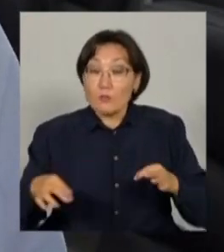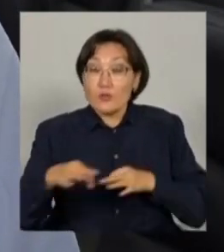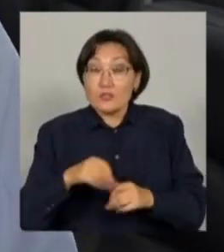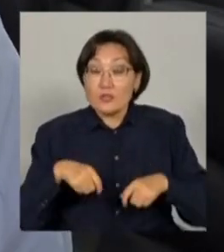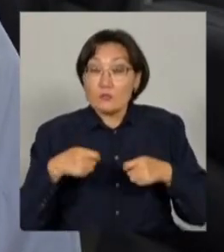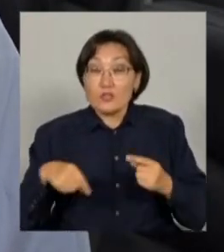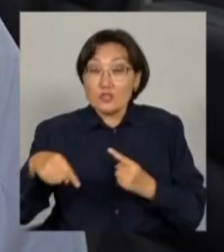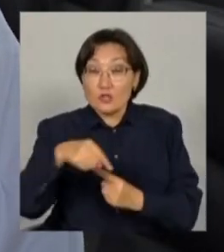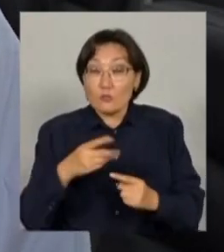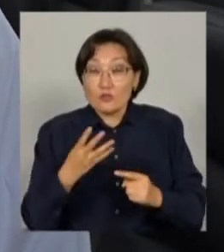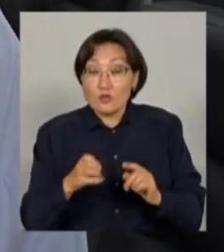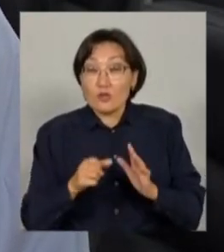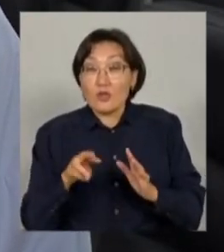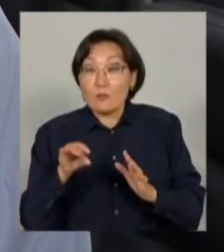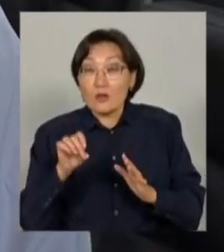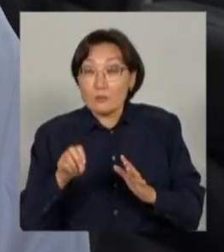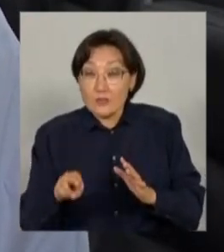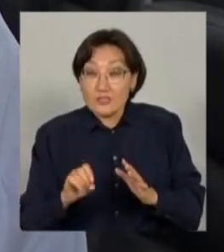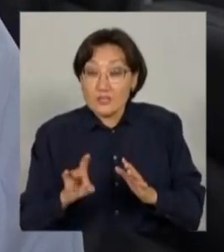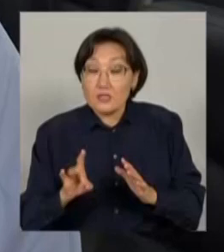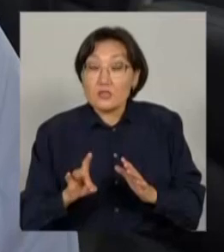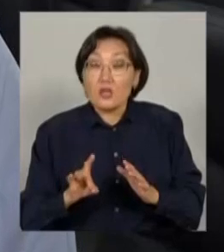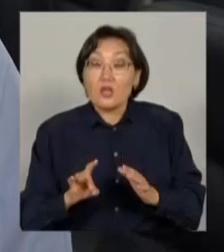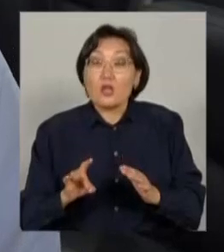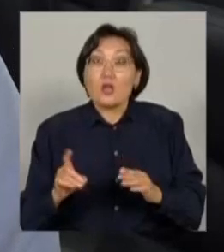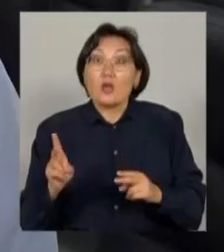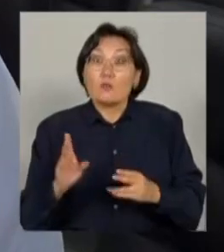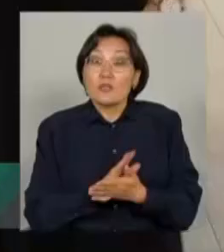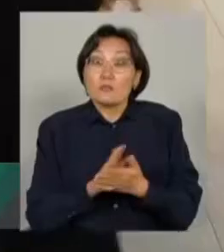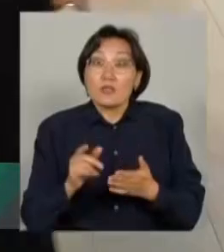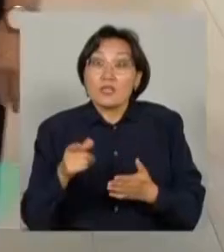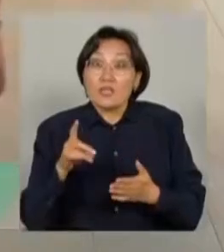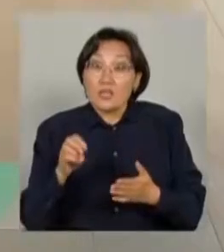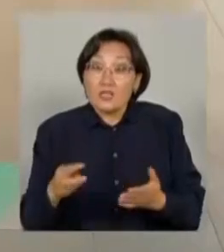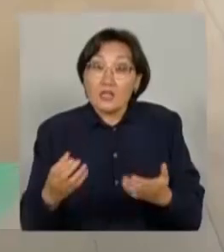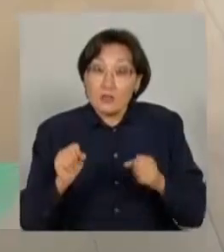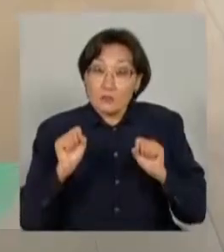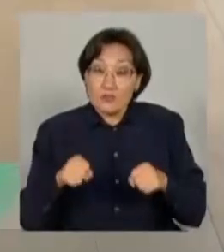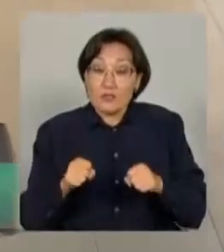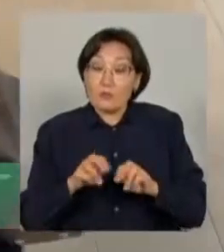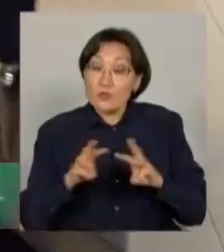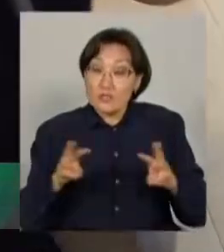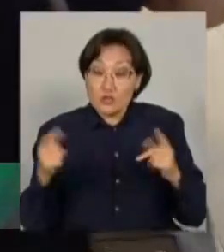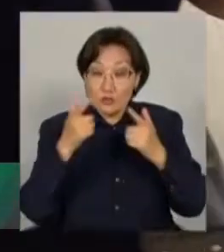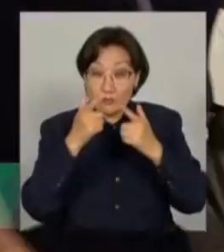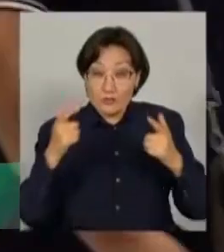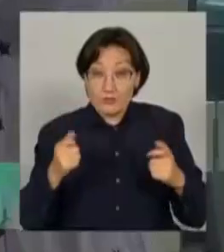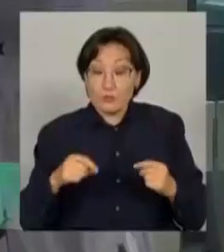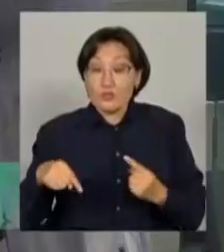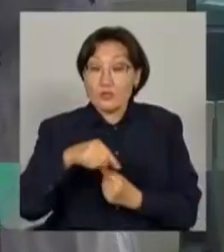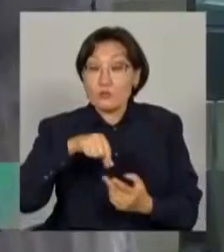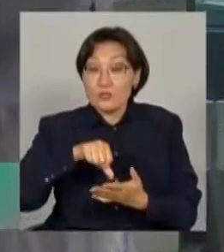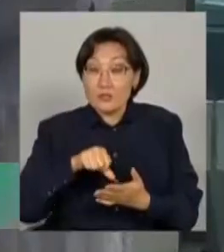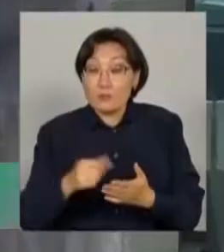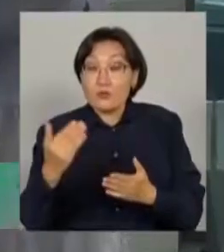арқылы кәсіпкерлер 400 айлық есептік көрсеткіш көлемінде өтеусіз грант ала алады. Ұлттық экономика министрлігінің мәлімдеуінше, бизнес